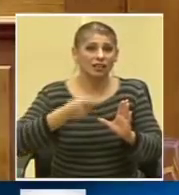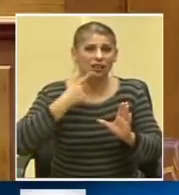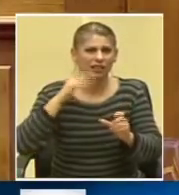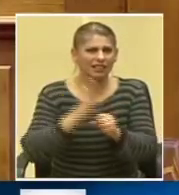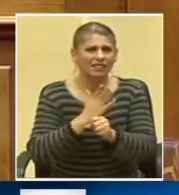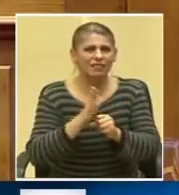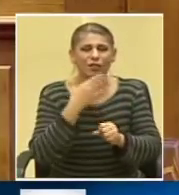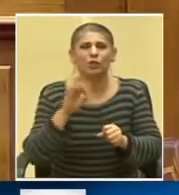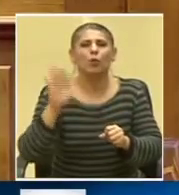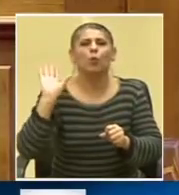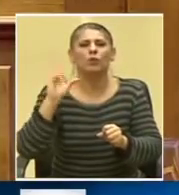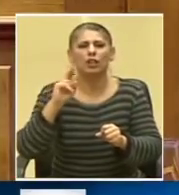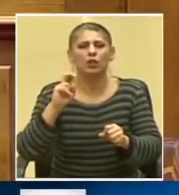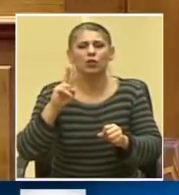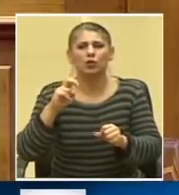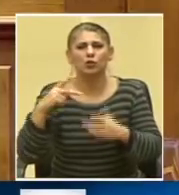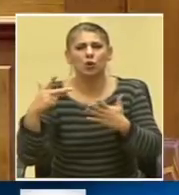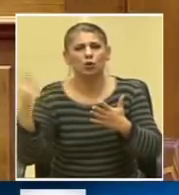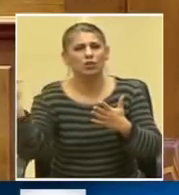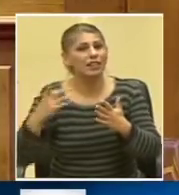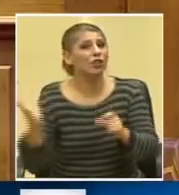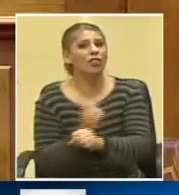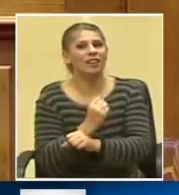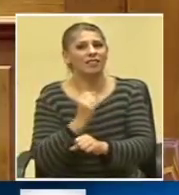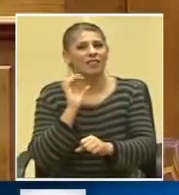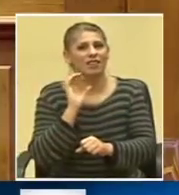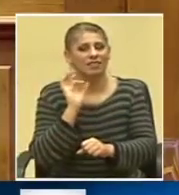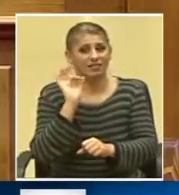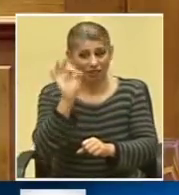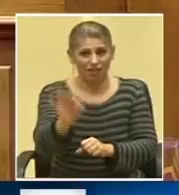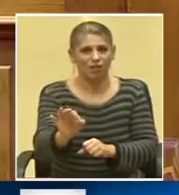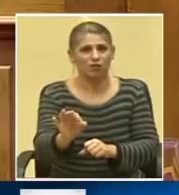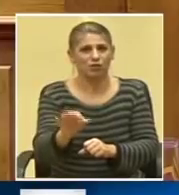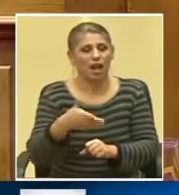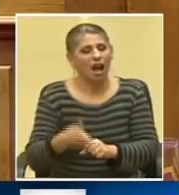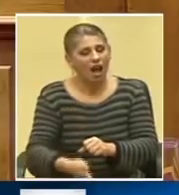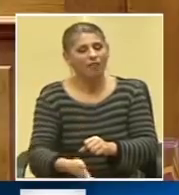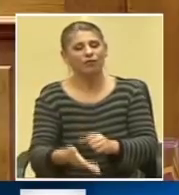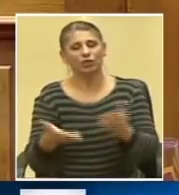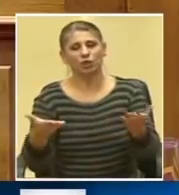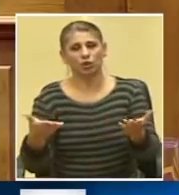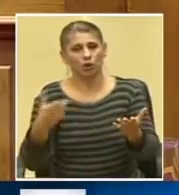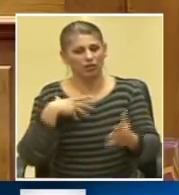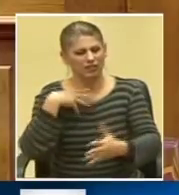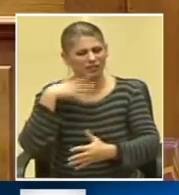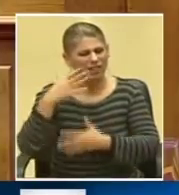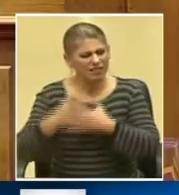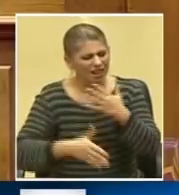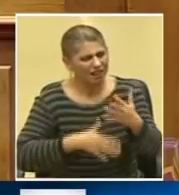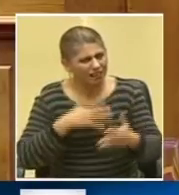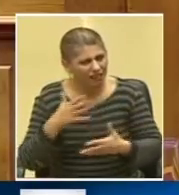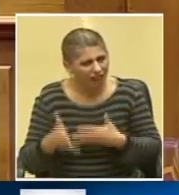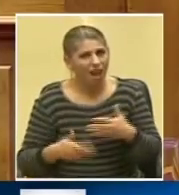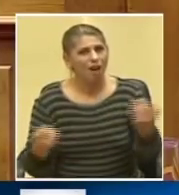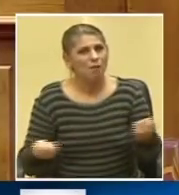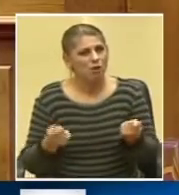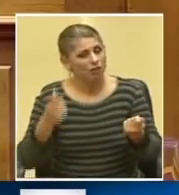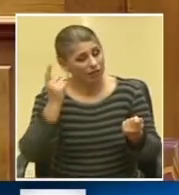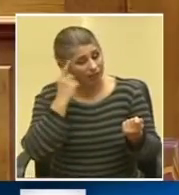ούτε 20-28% δεν πιάσανε. Συνεπώς αυτό είναι όλη η φασαρία, για να